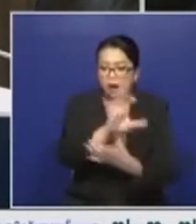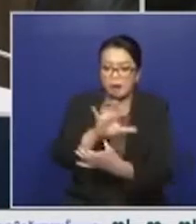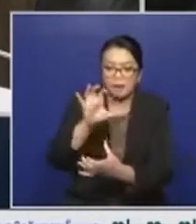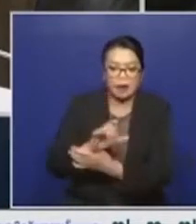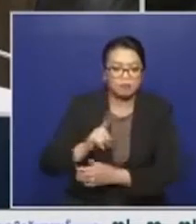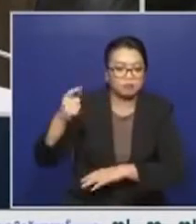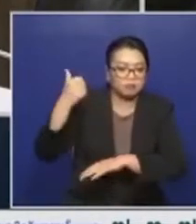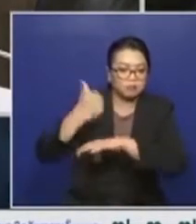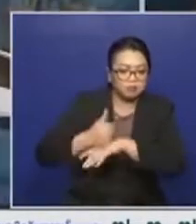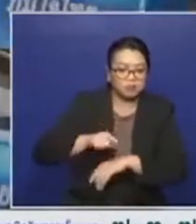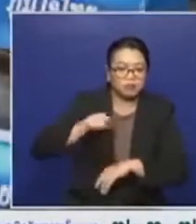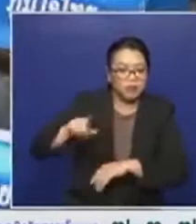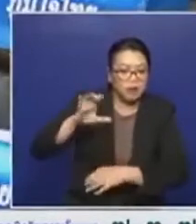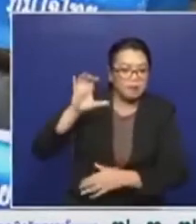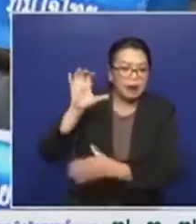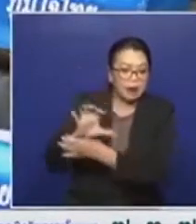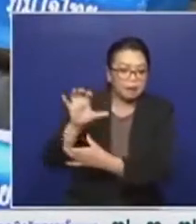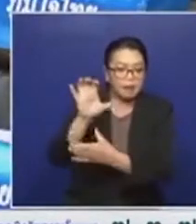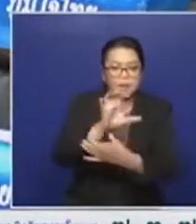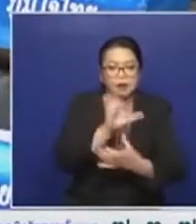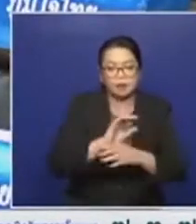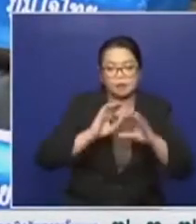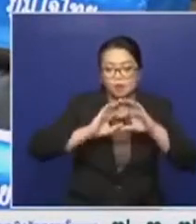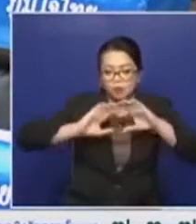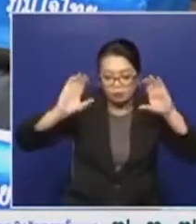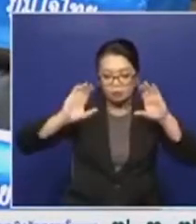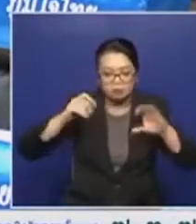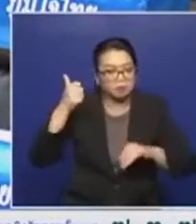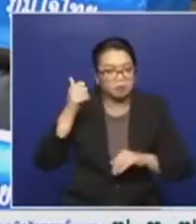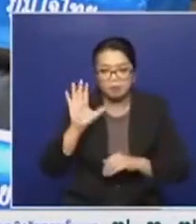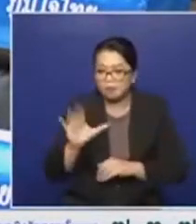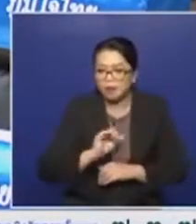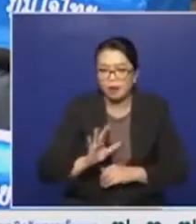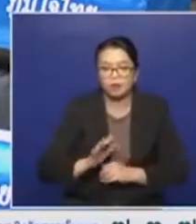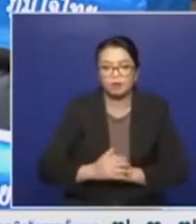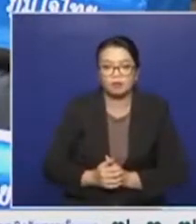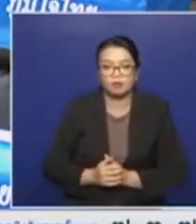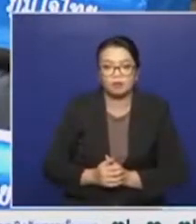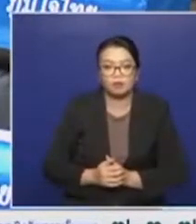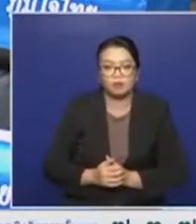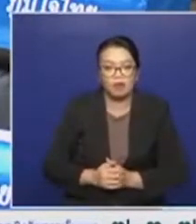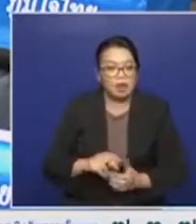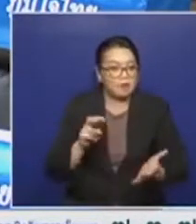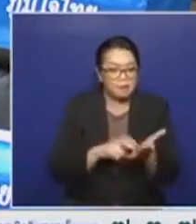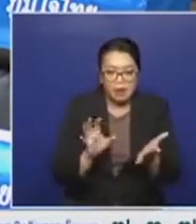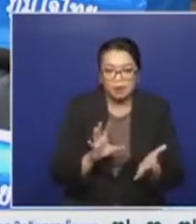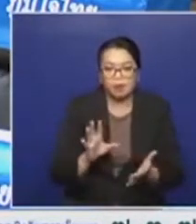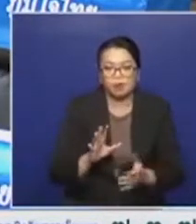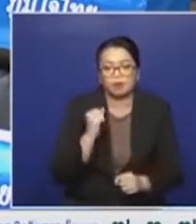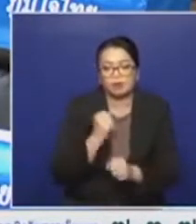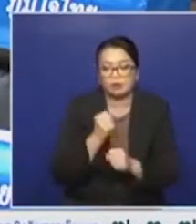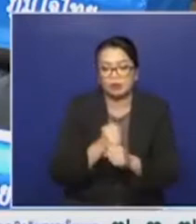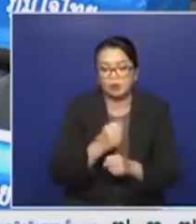บัญชาที่เป็นบุคลากรของรัฐด้วยตัวเองไม่รับรับไม่รับรองการกระทำที่ไม่ชอบด้วยนะธรรมนูญ